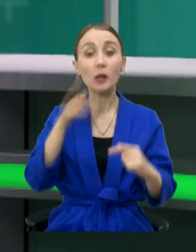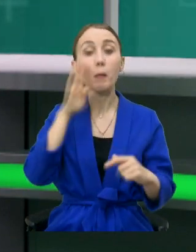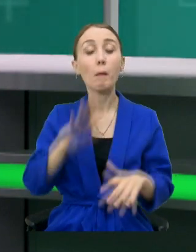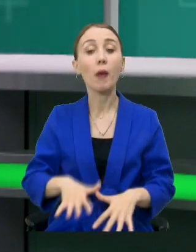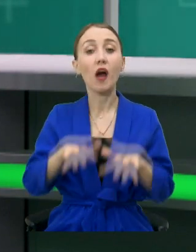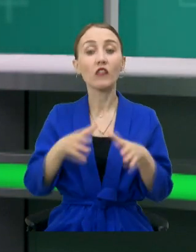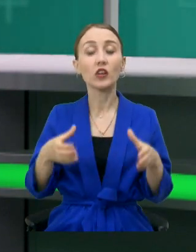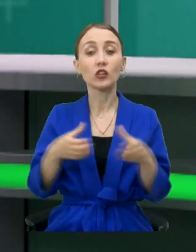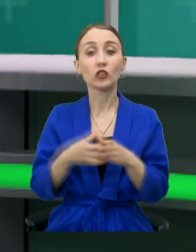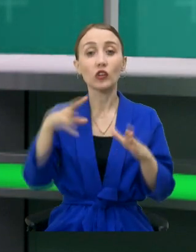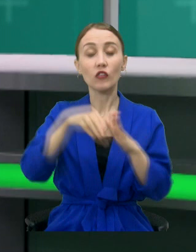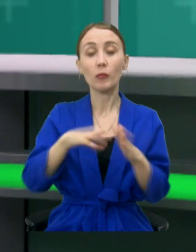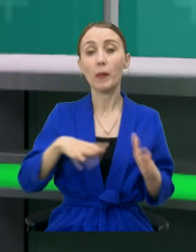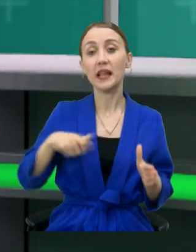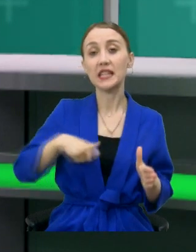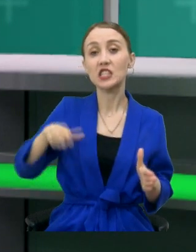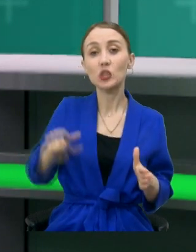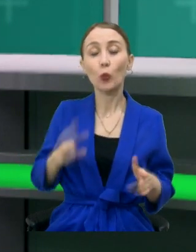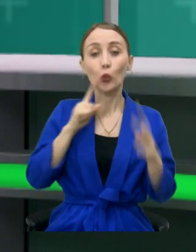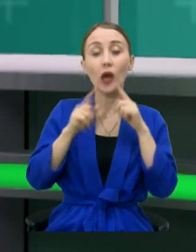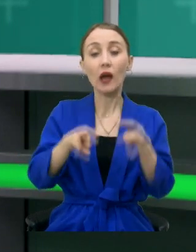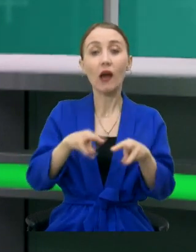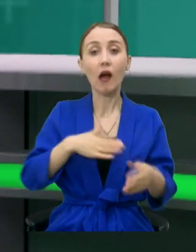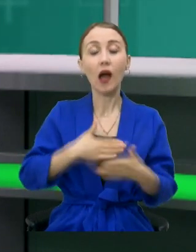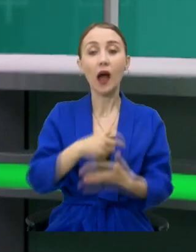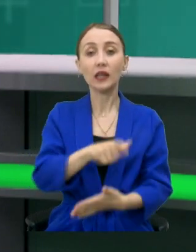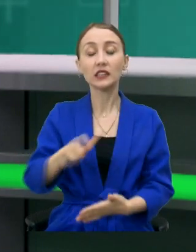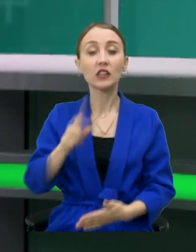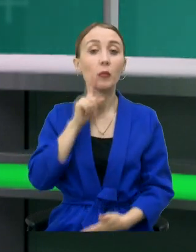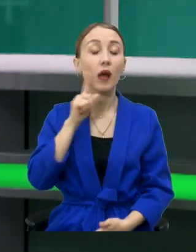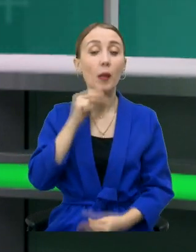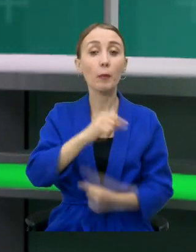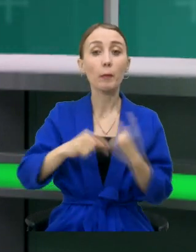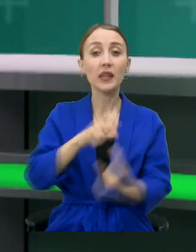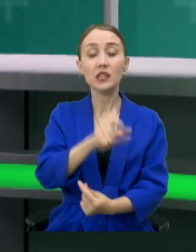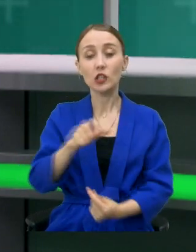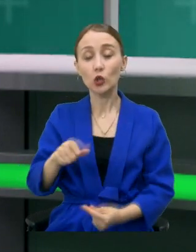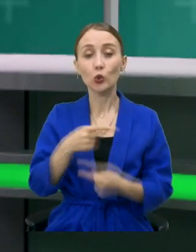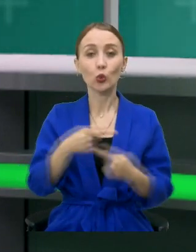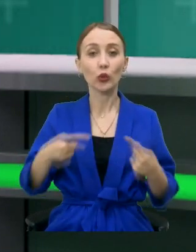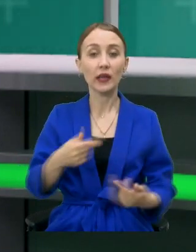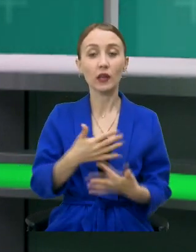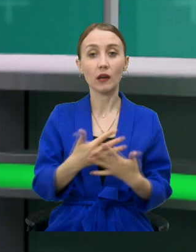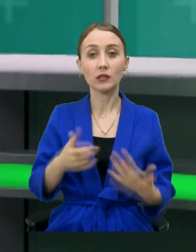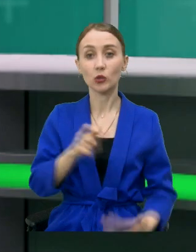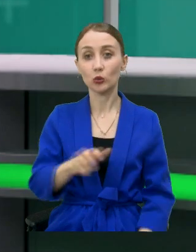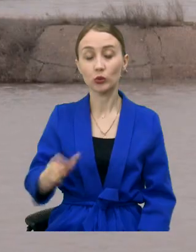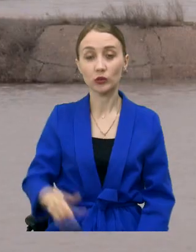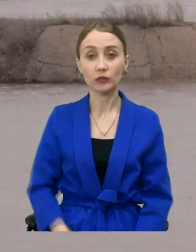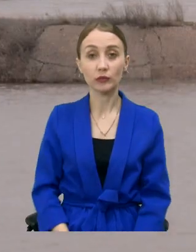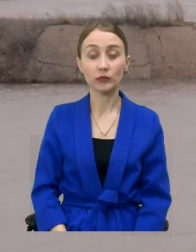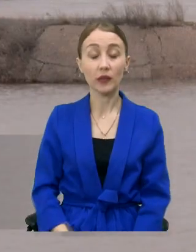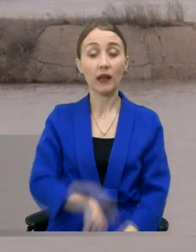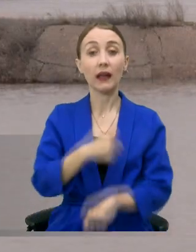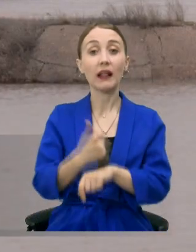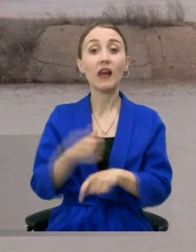его состав вошли депутаты Маслихата, активная молодежь, бизнесмены и другие заинтересованные эксперты. Основная